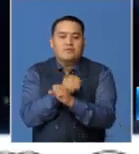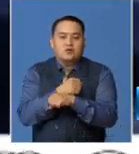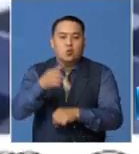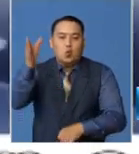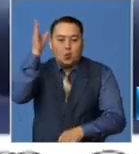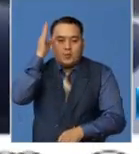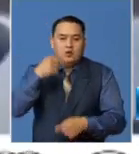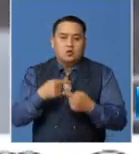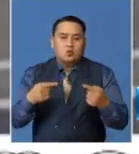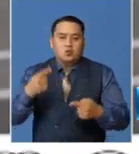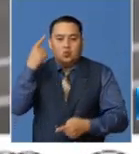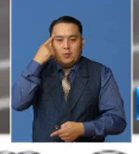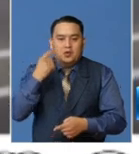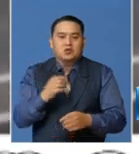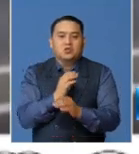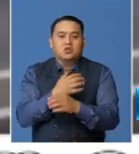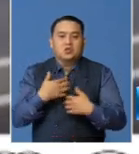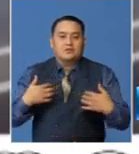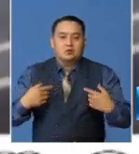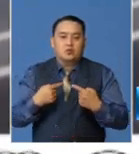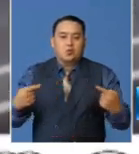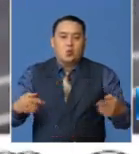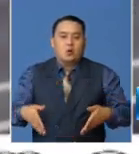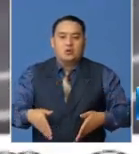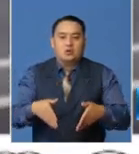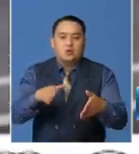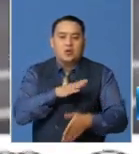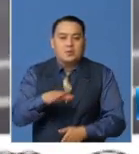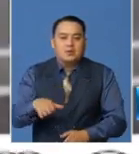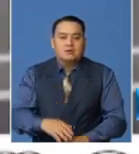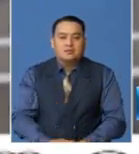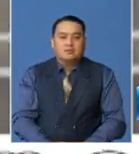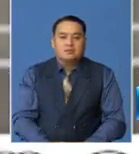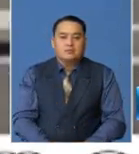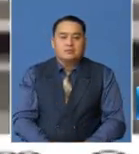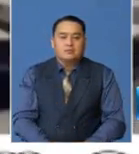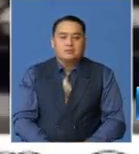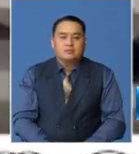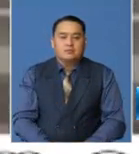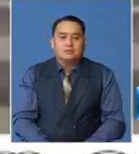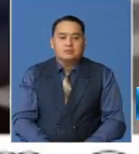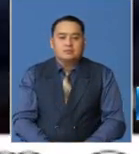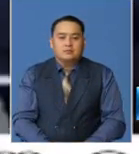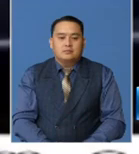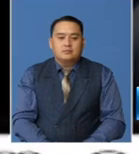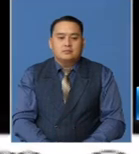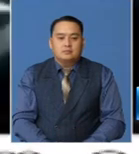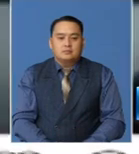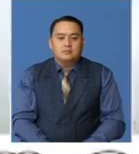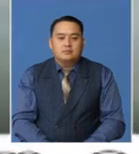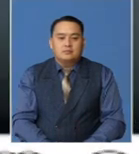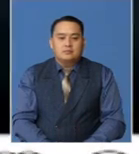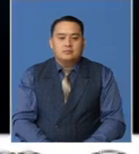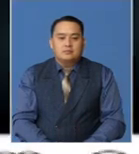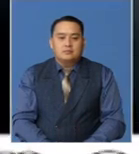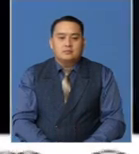умные другие же считают что для животных не было другого пути обзор республиканских новостей подготовила один исмагулова по данным